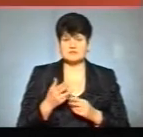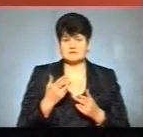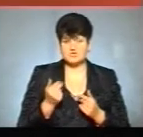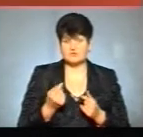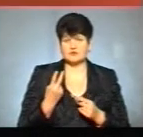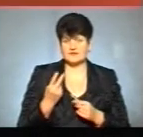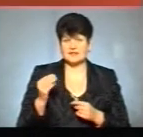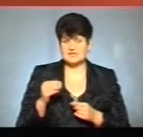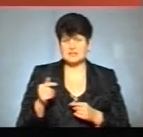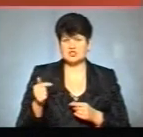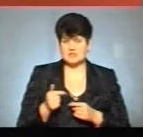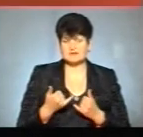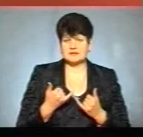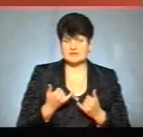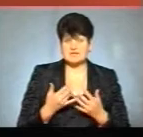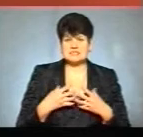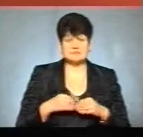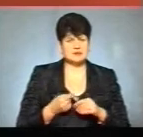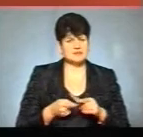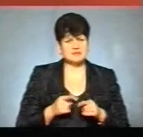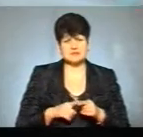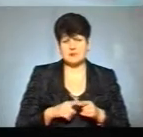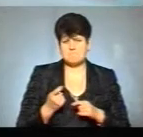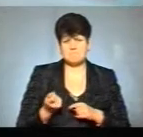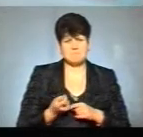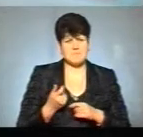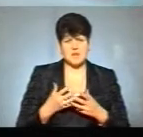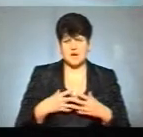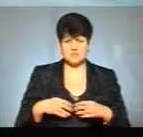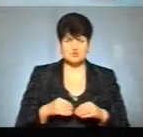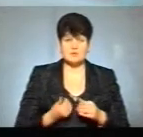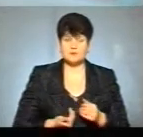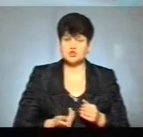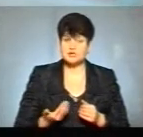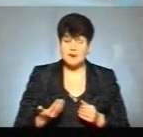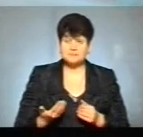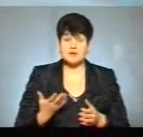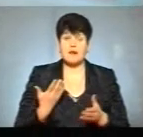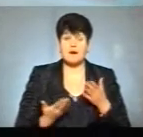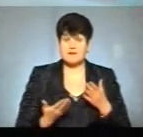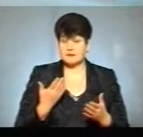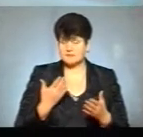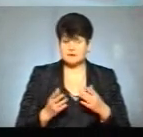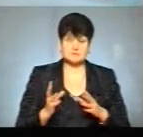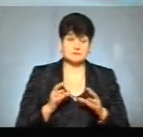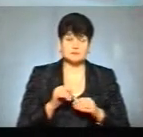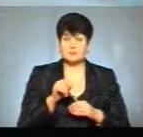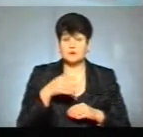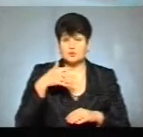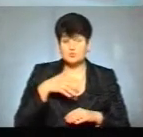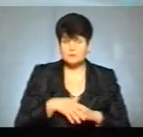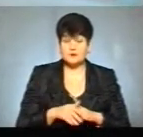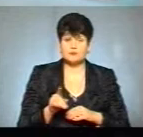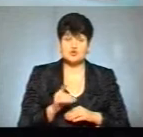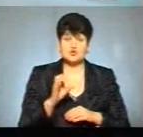гривень для сім'ї – це мала сума для прожиття. Разом з тим ми всі чудово розуміємо, що